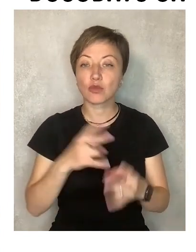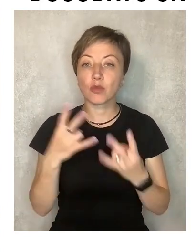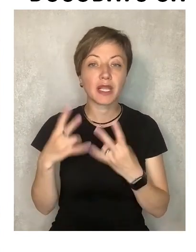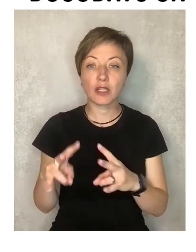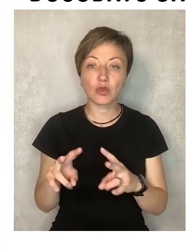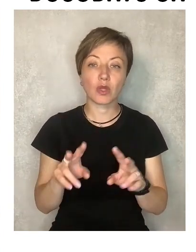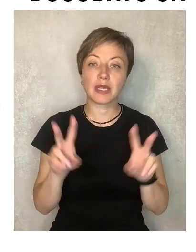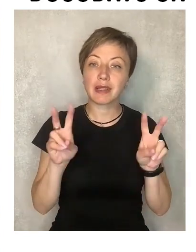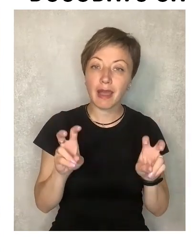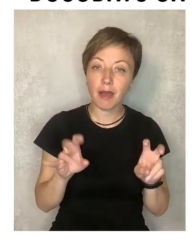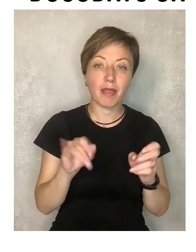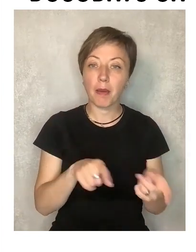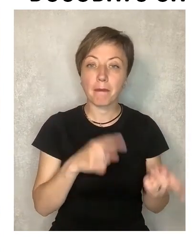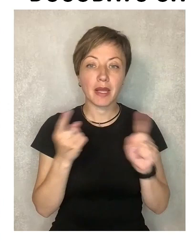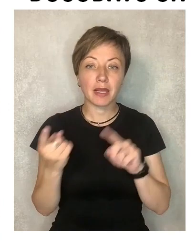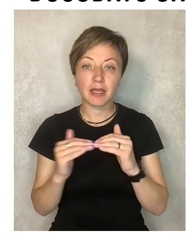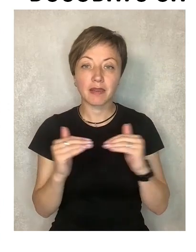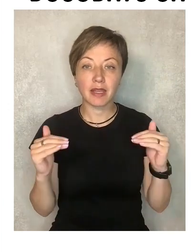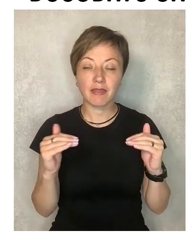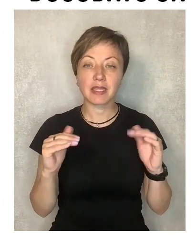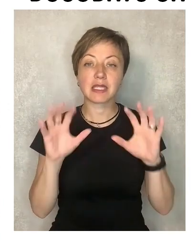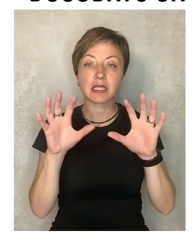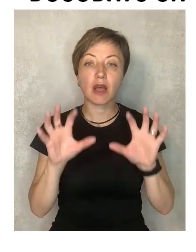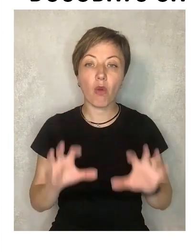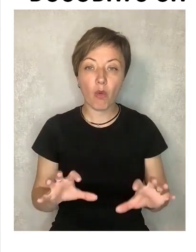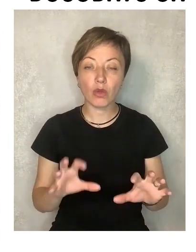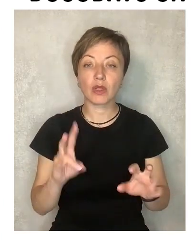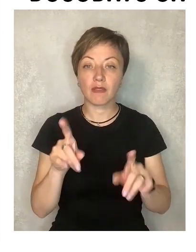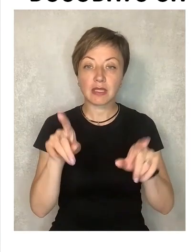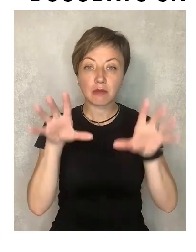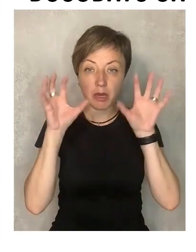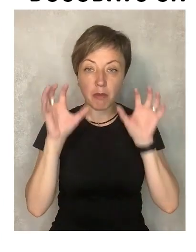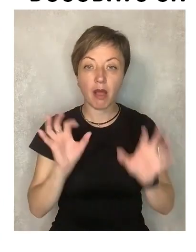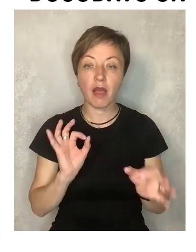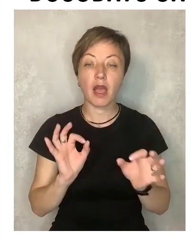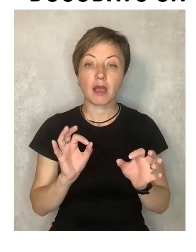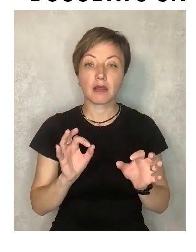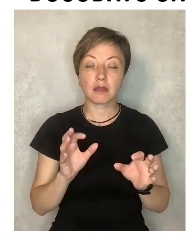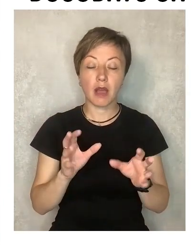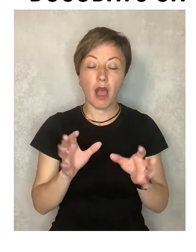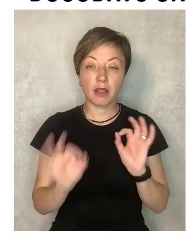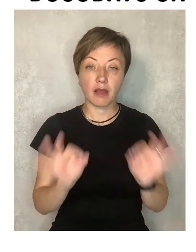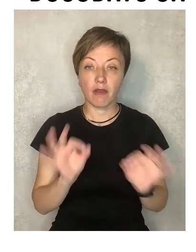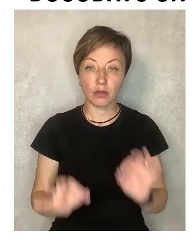не перейти рівень закону і щоб вас дійсно сприймали адекватно?